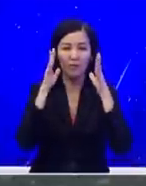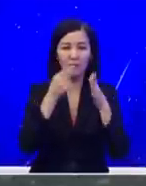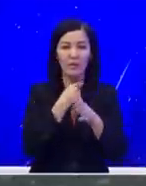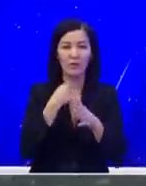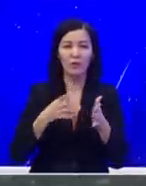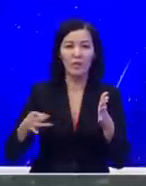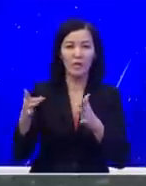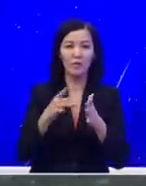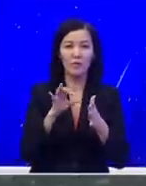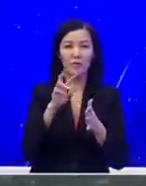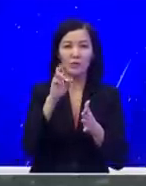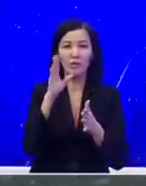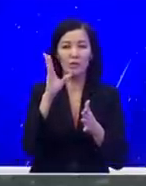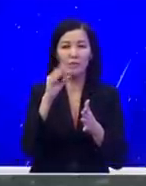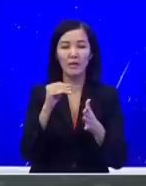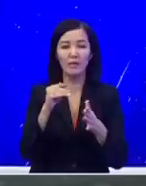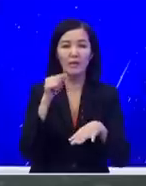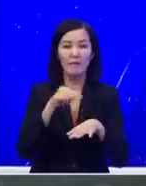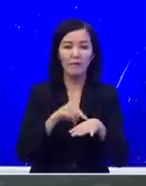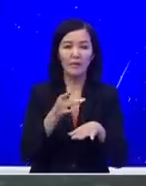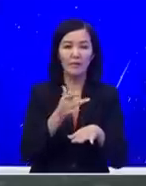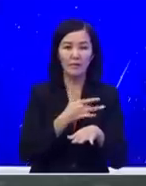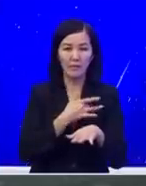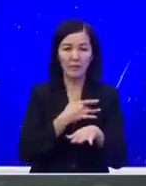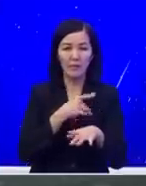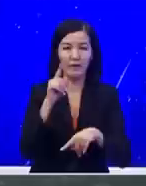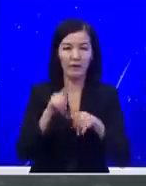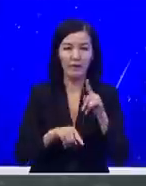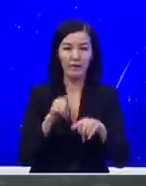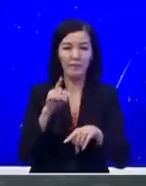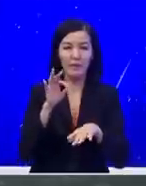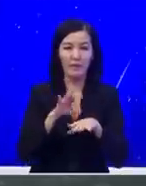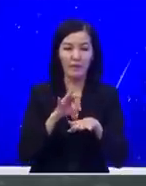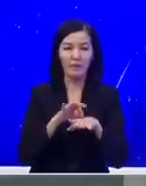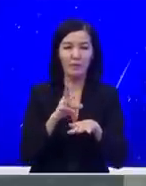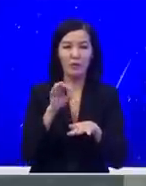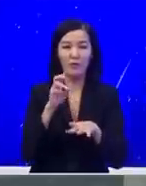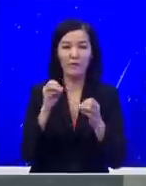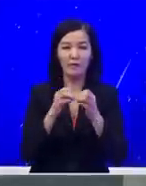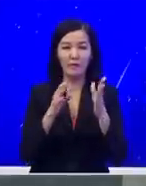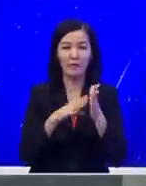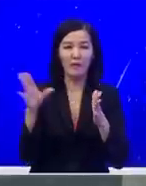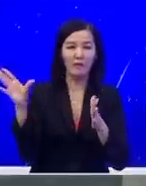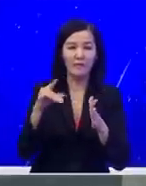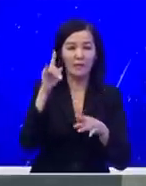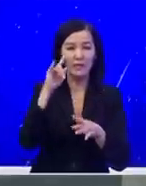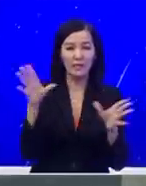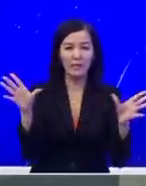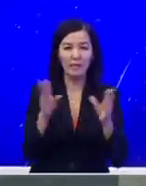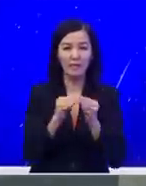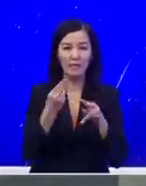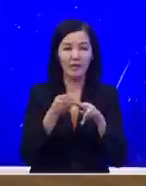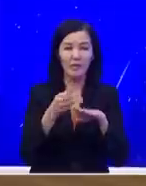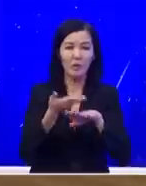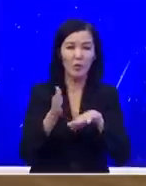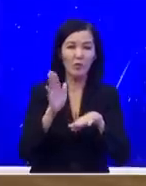Ардах Нусипханула выразил соболезнования родным и близким погибших от COVID-19. Он призвал всех казахстанцев объединиться в этот сложный